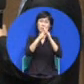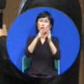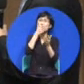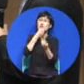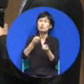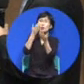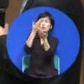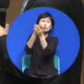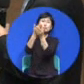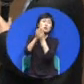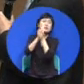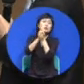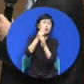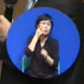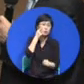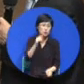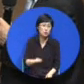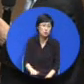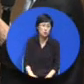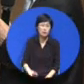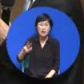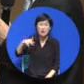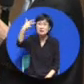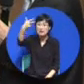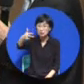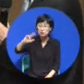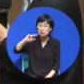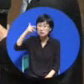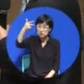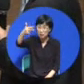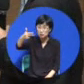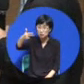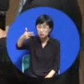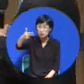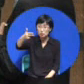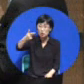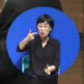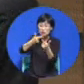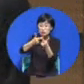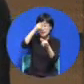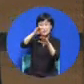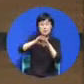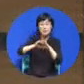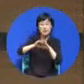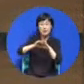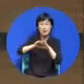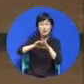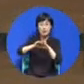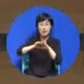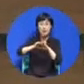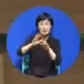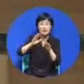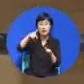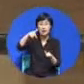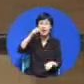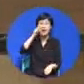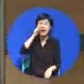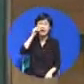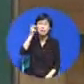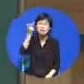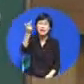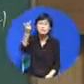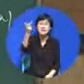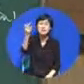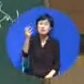coming together. 다음 주 부산에서 우리 감람산 성전 얘기 나올 건데요. 감람산에 있었던 일을 절대로 할 수